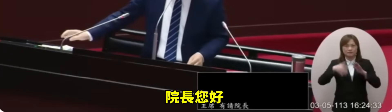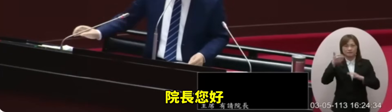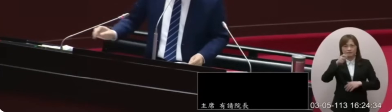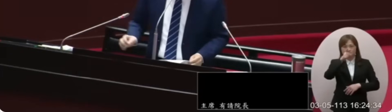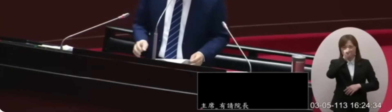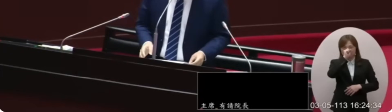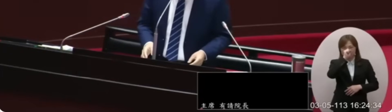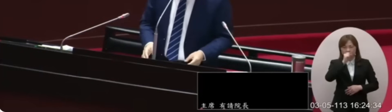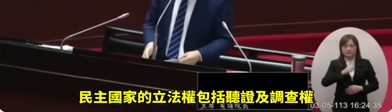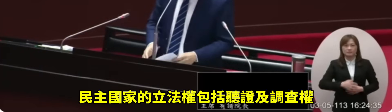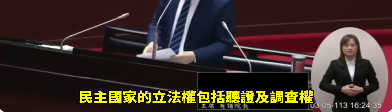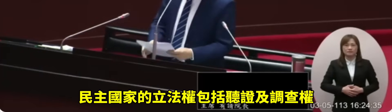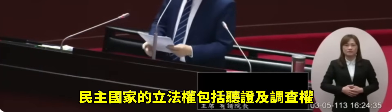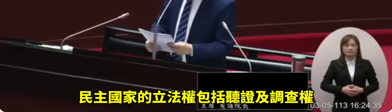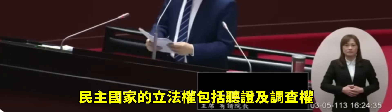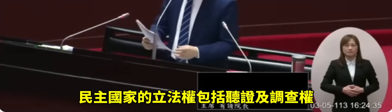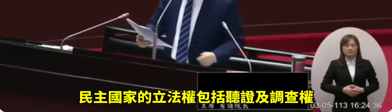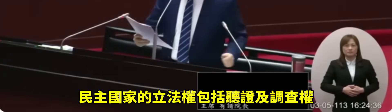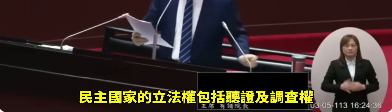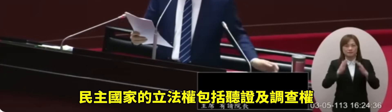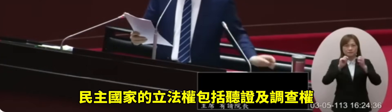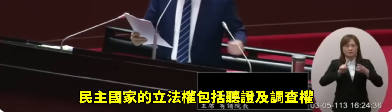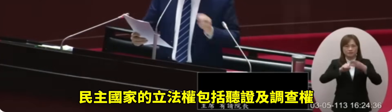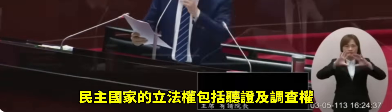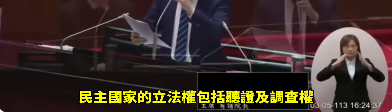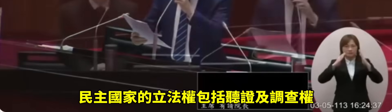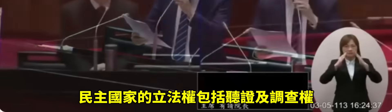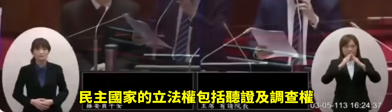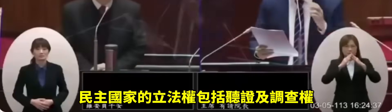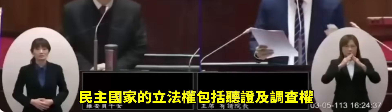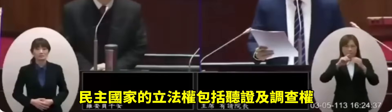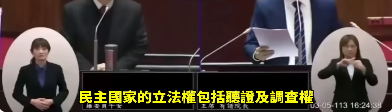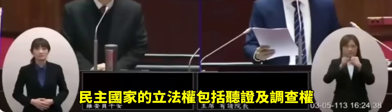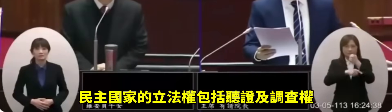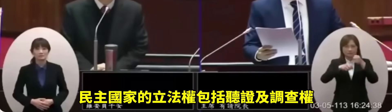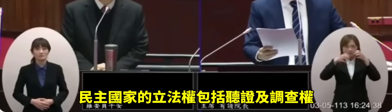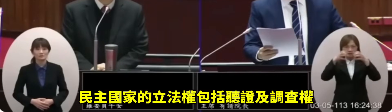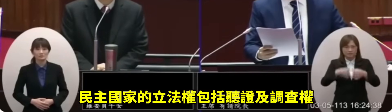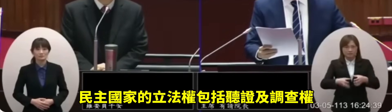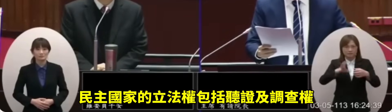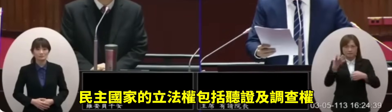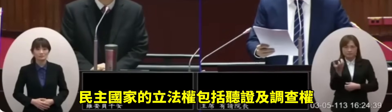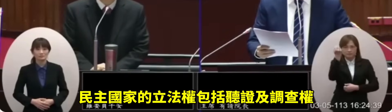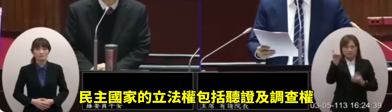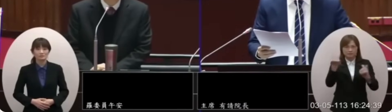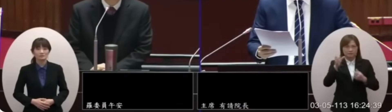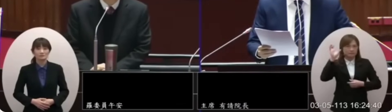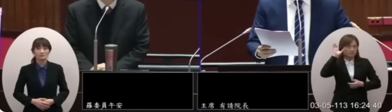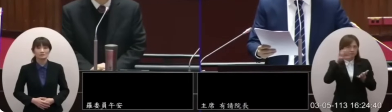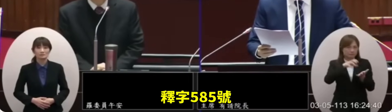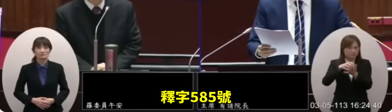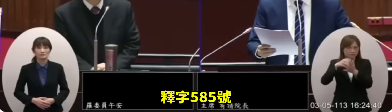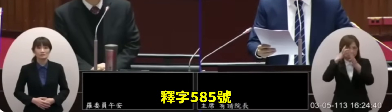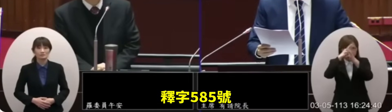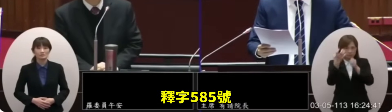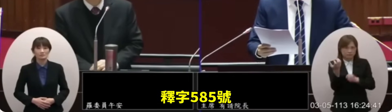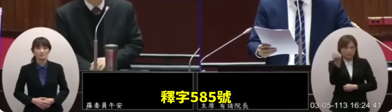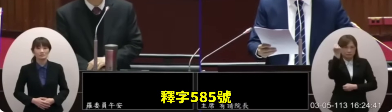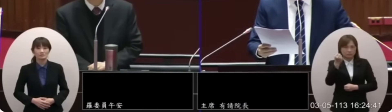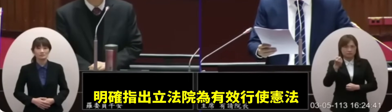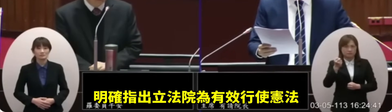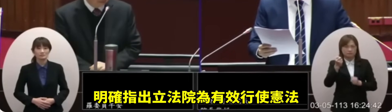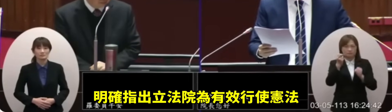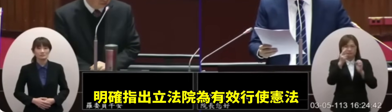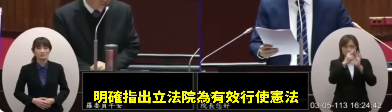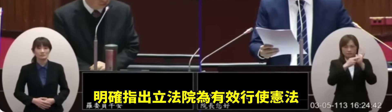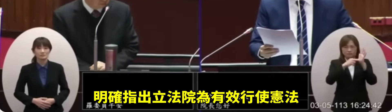院长您好，民主国家的立法权包括听证及调查权，四至五八五